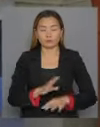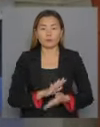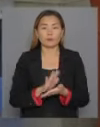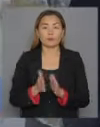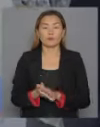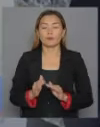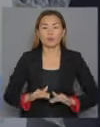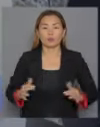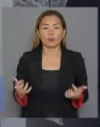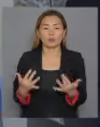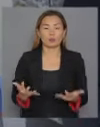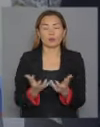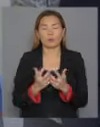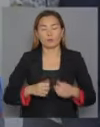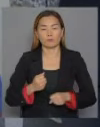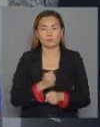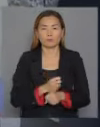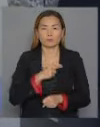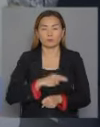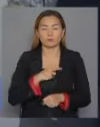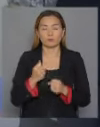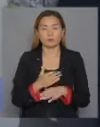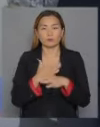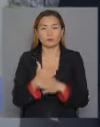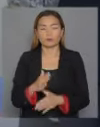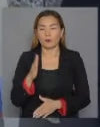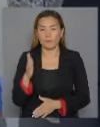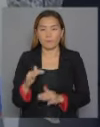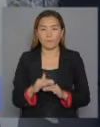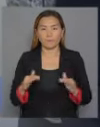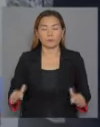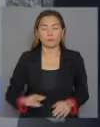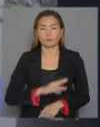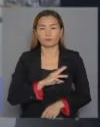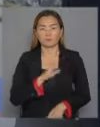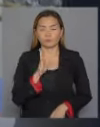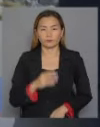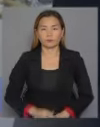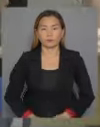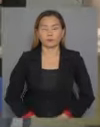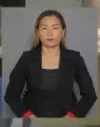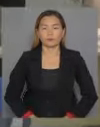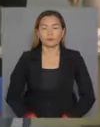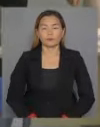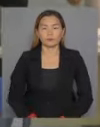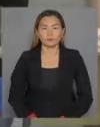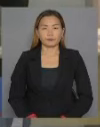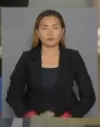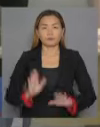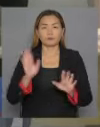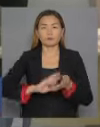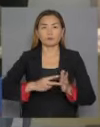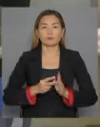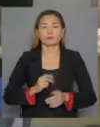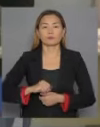Ұйымдастырушылар балаларға қажетті техниканы жасап шығаруға қаржылай көмек көрсетіп, балаларға бағыт-бағдар ұсынды. Экологиялық жолдар